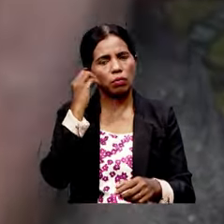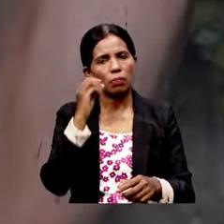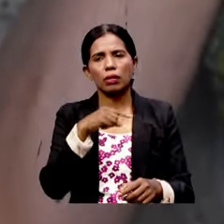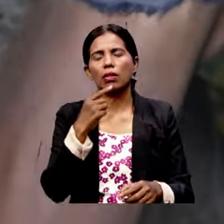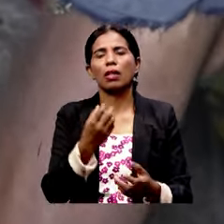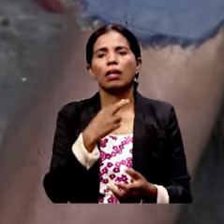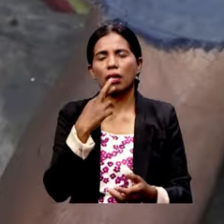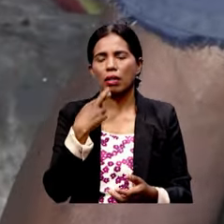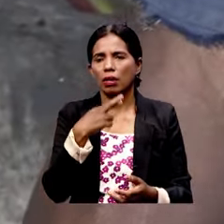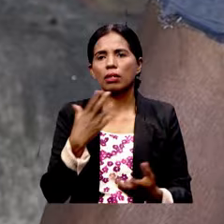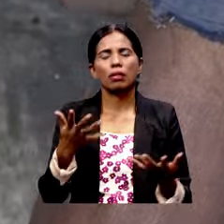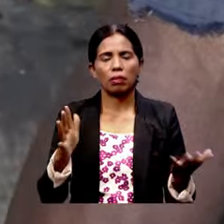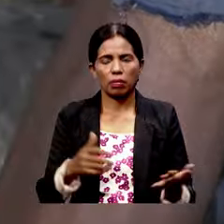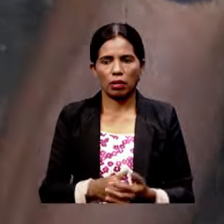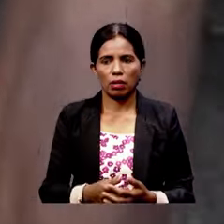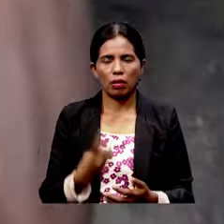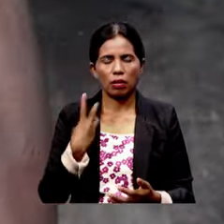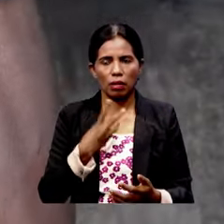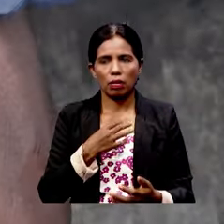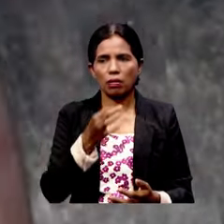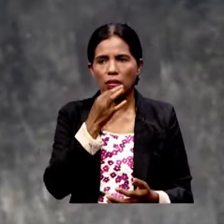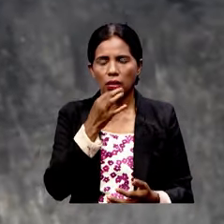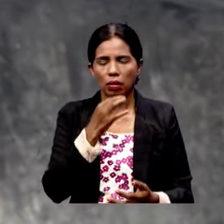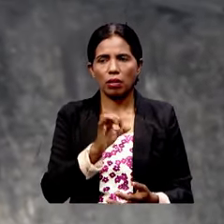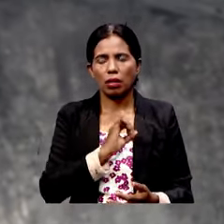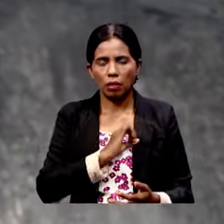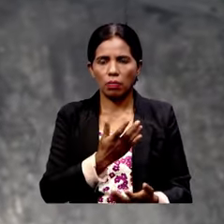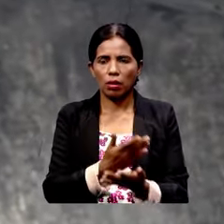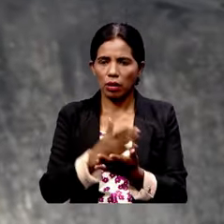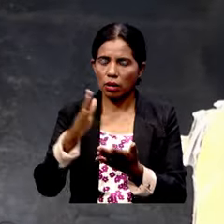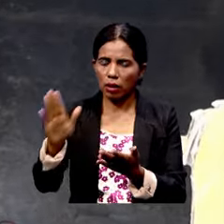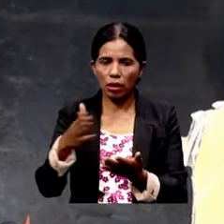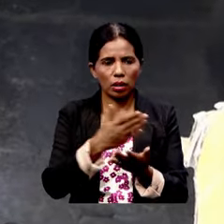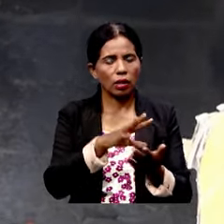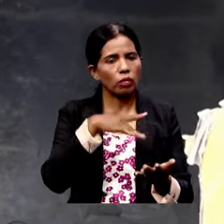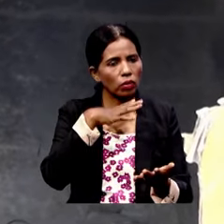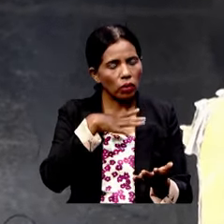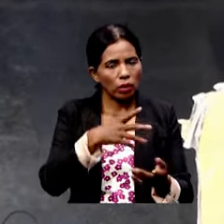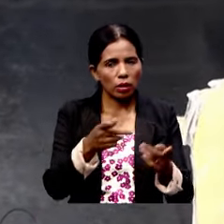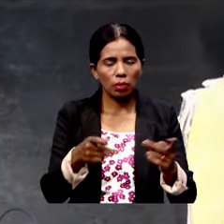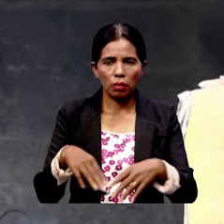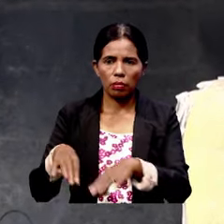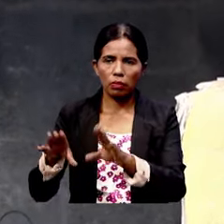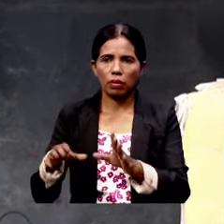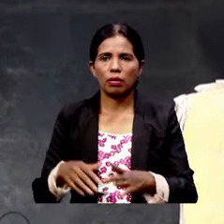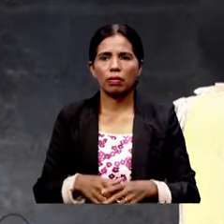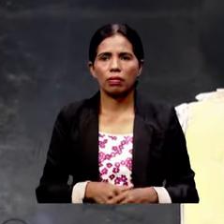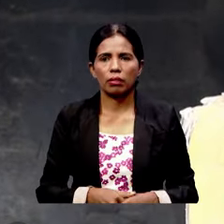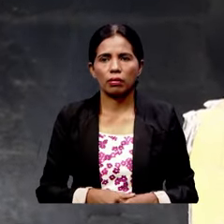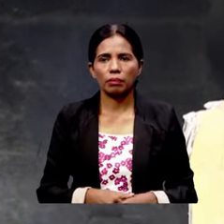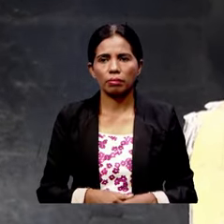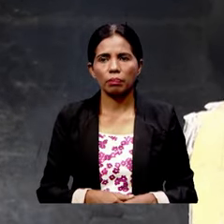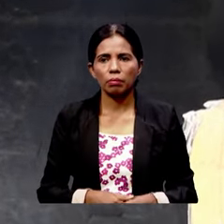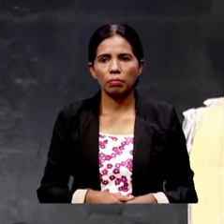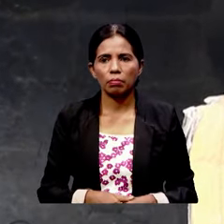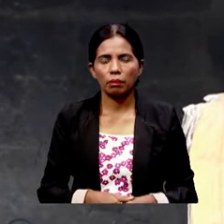har. Apa itu ane tau saya itu makanya bahil itu karuan firne. Lalu suai suai hela tien tasan suai hela san lara nabane.